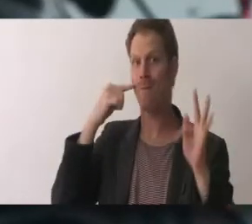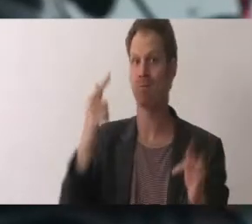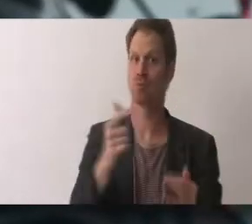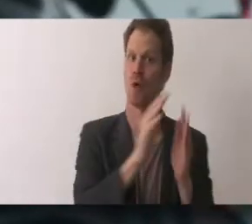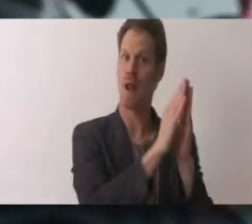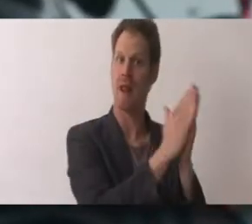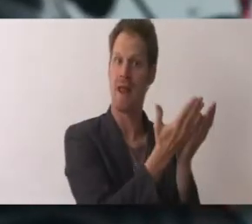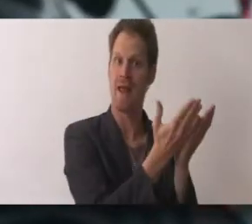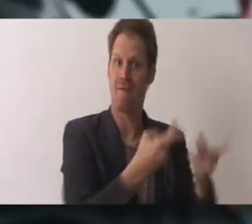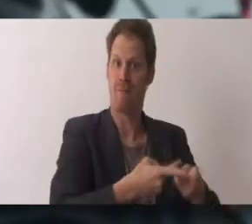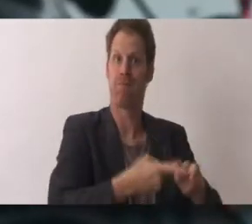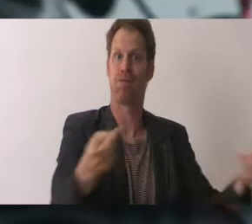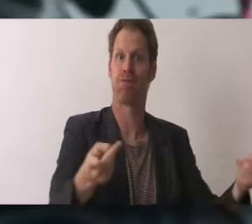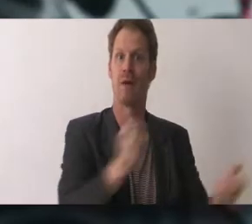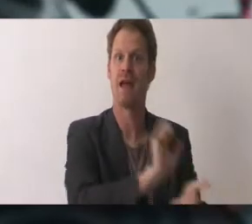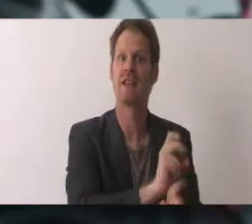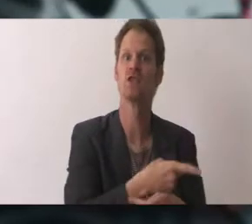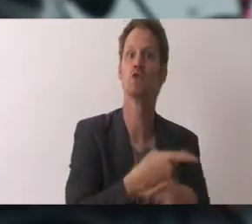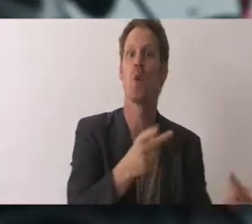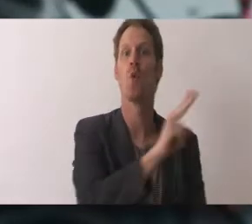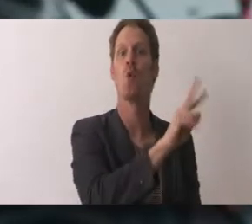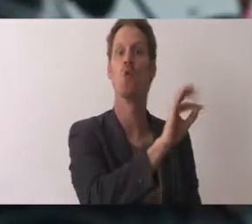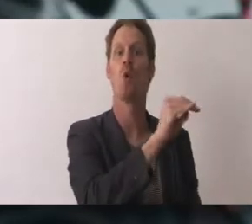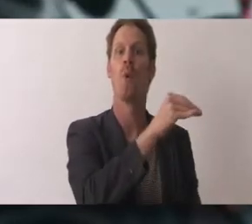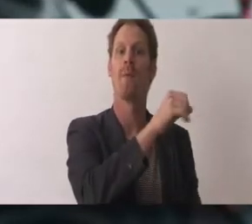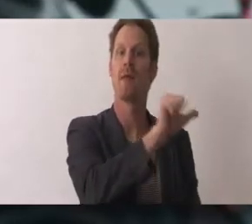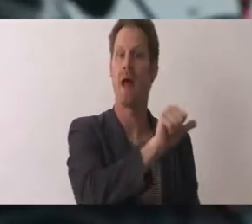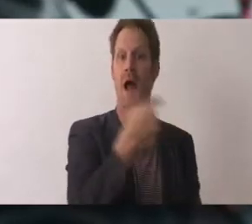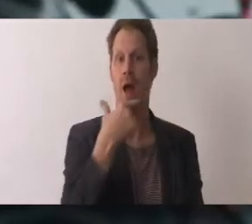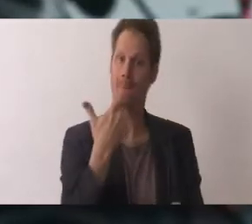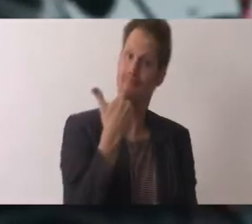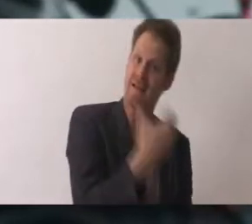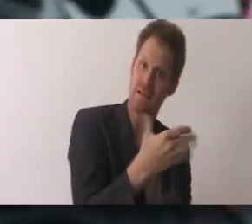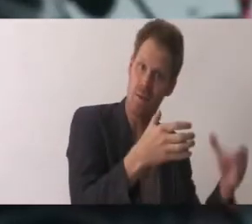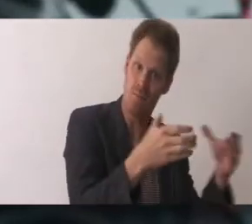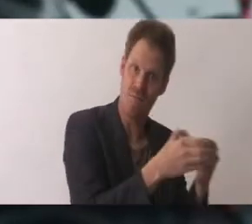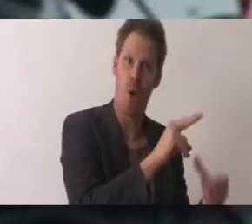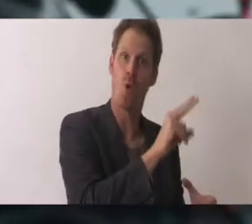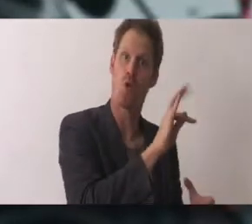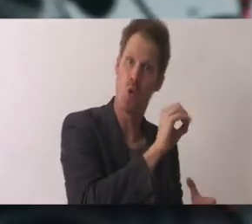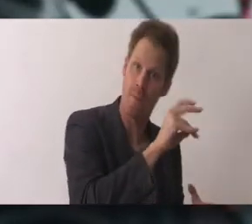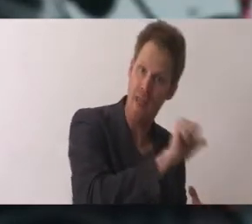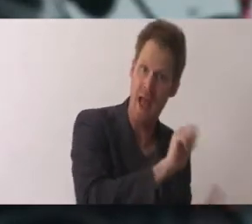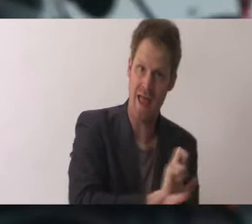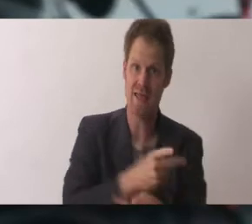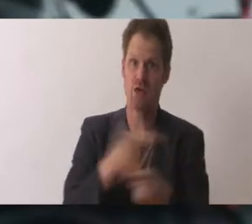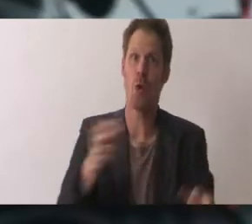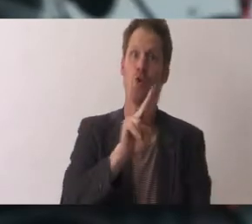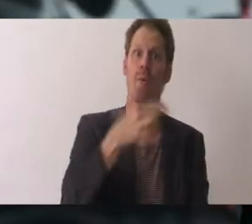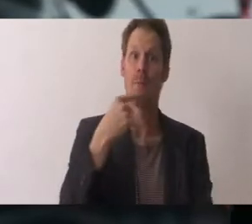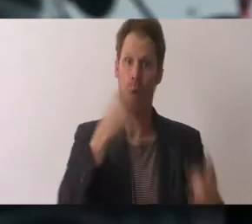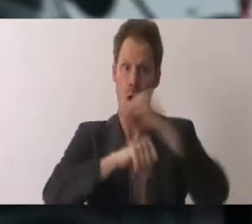la sortie de ce manifeste des Femens qui est sorti aux éditions Utopia, donc je remercie le mouvement Utopia et l'édition Utopia d'avoir organisé cette rencontre.